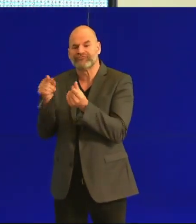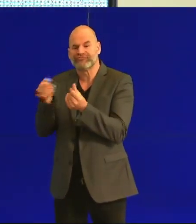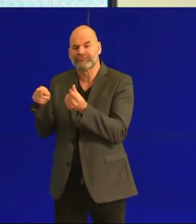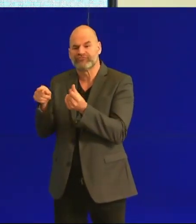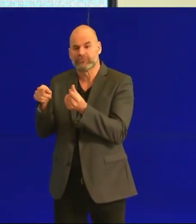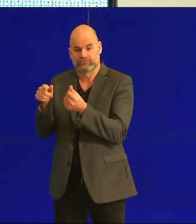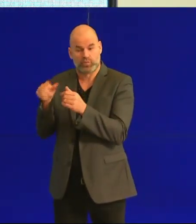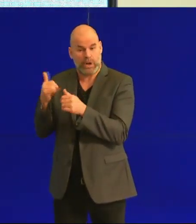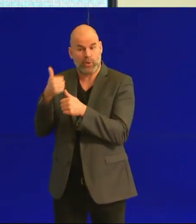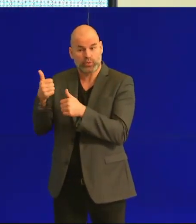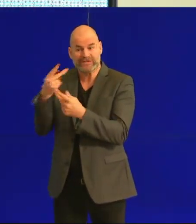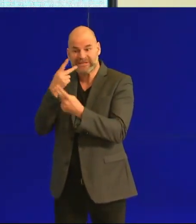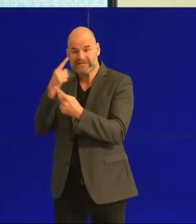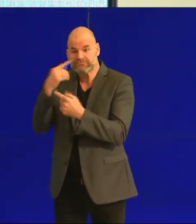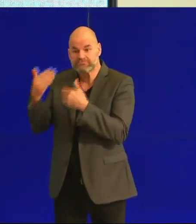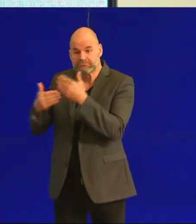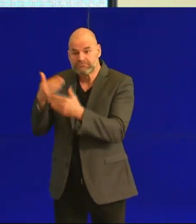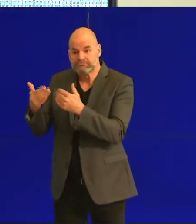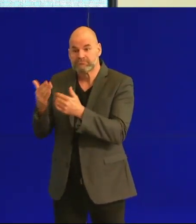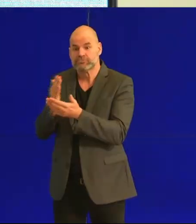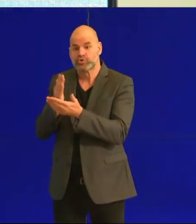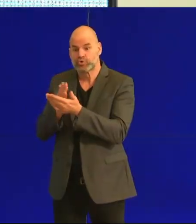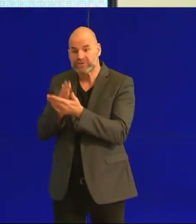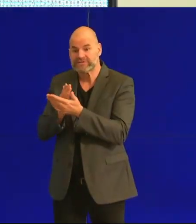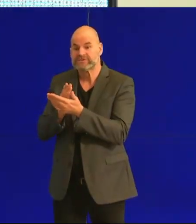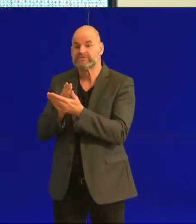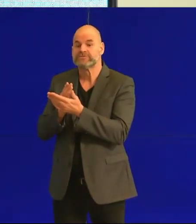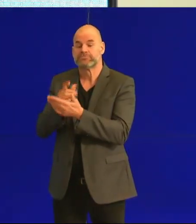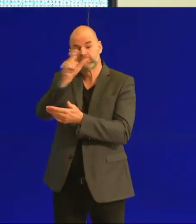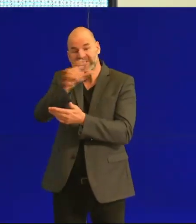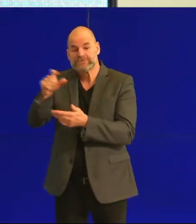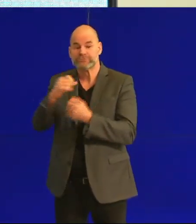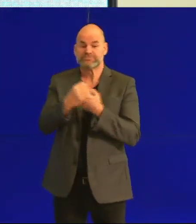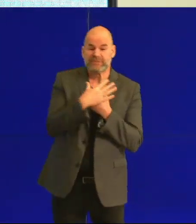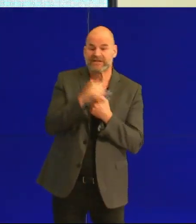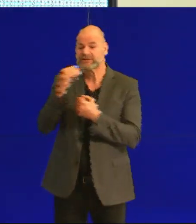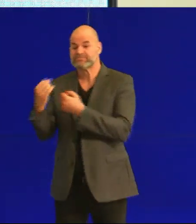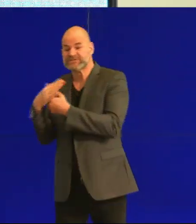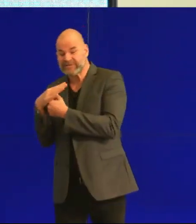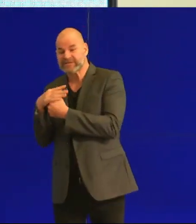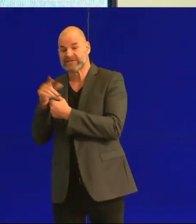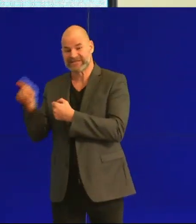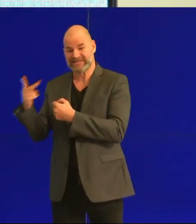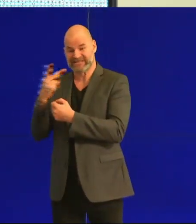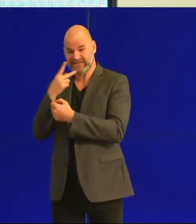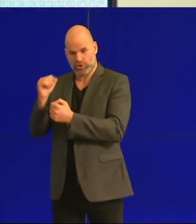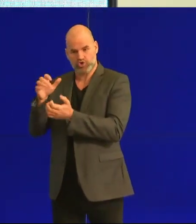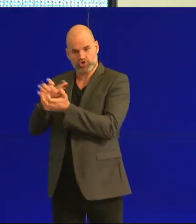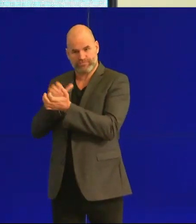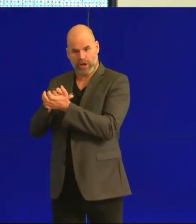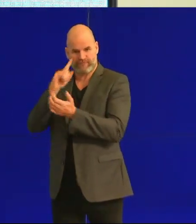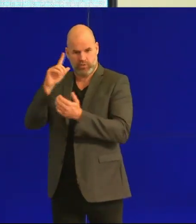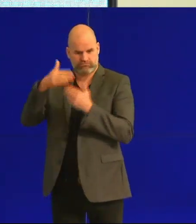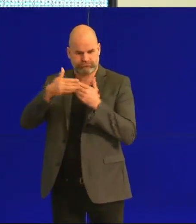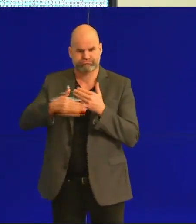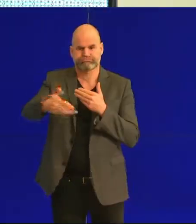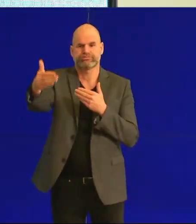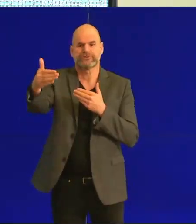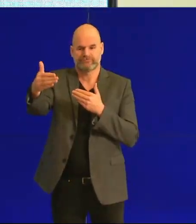d'antidote marques font un grand degré analyse un stratégie pour 2 to come stay out est barbare de